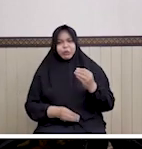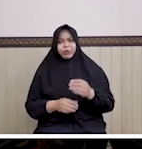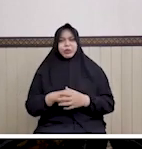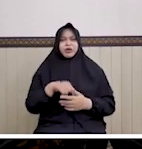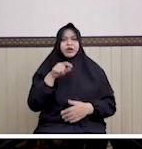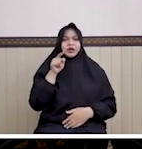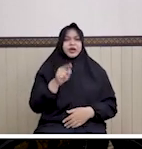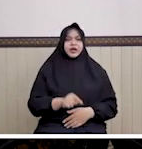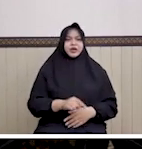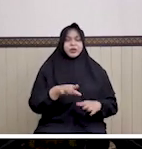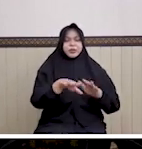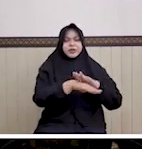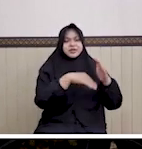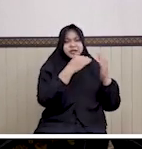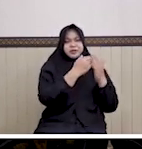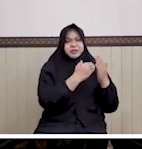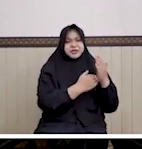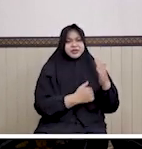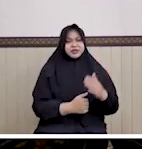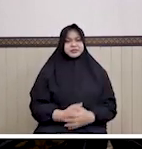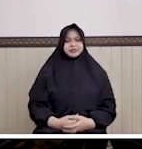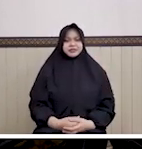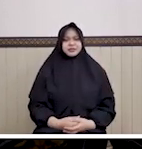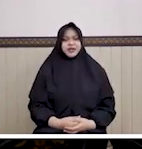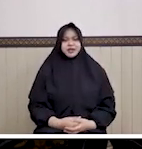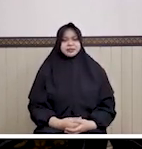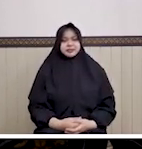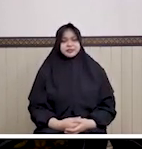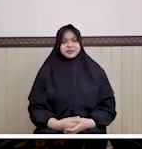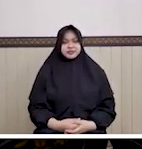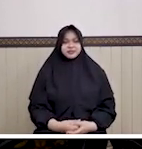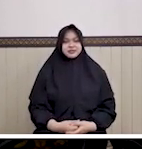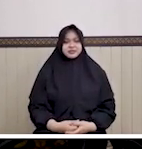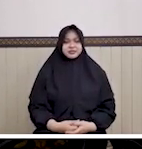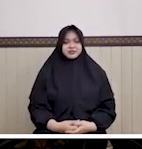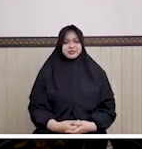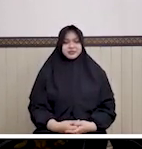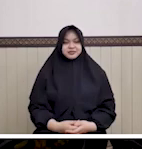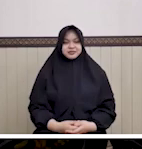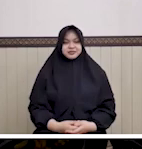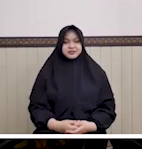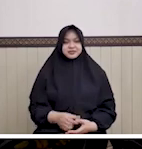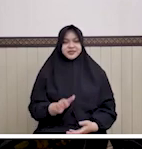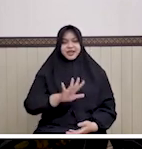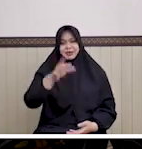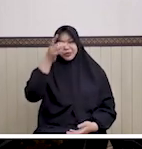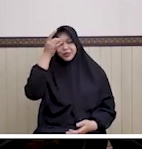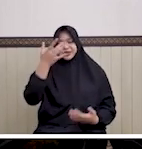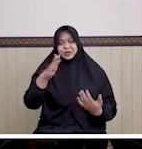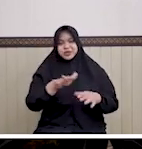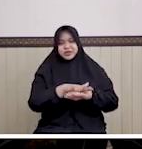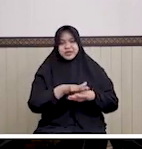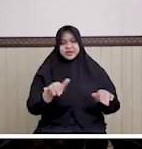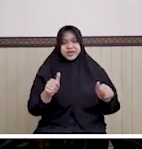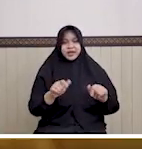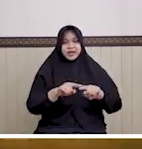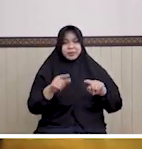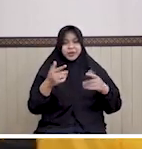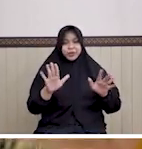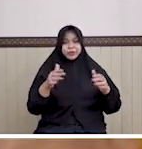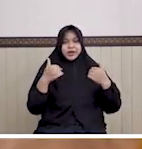berdasarkan kebijakan saya sudah masuk Propam Saya tidak profesional udah selesai